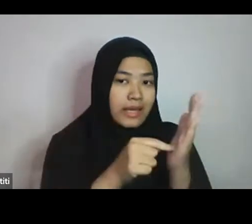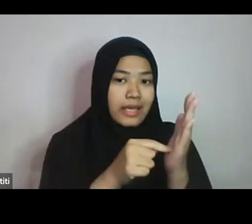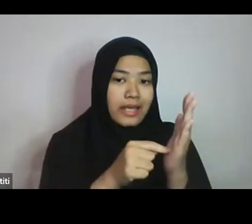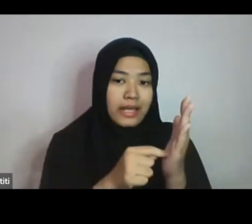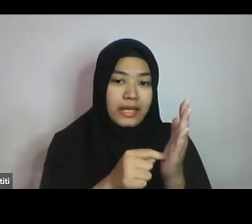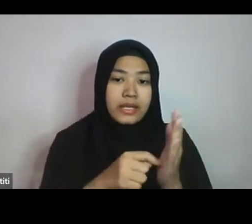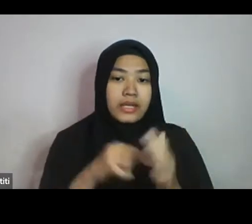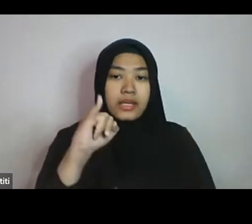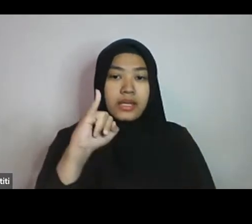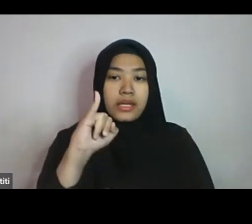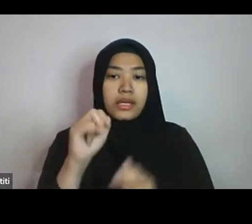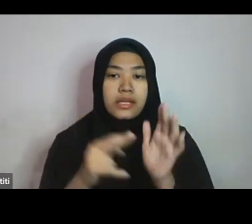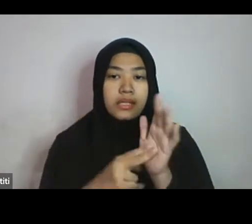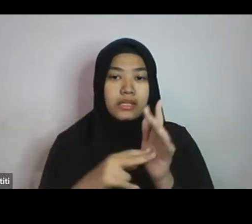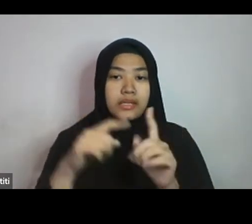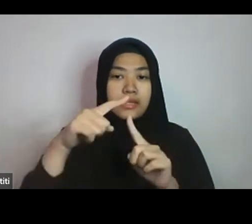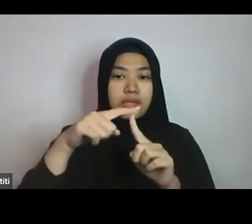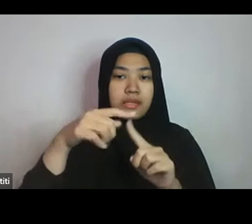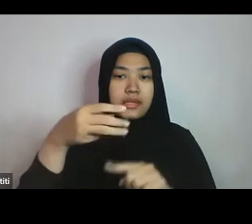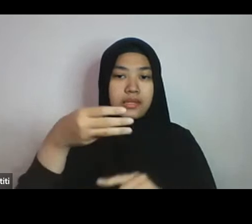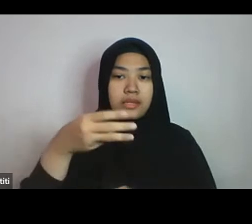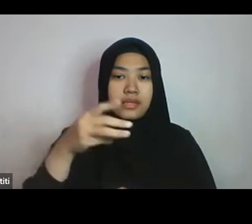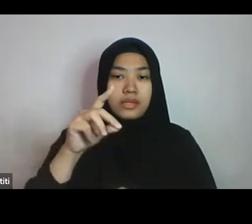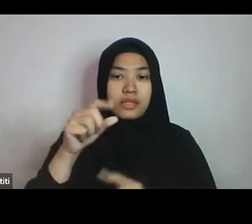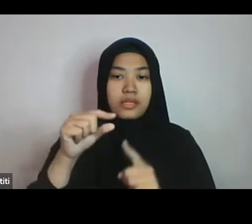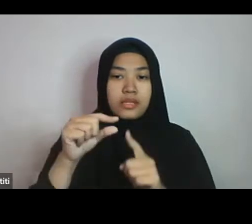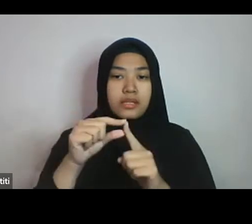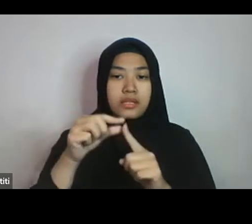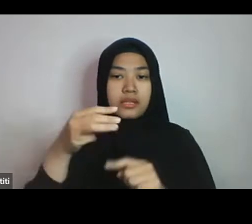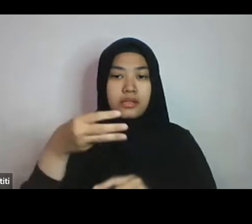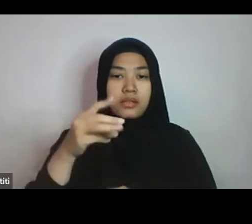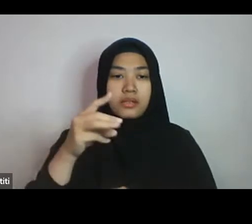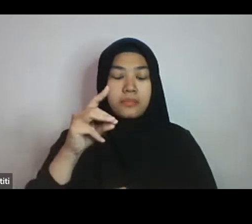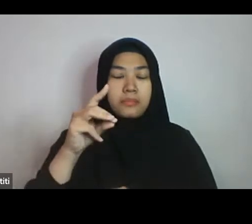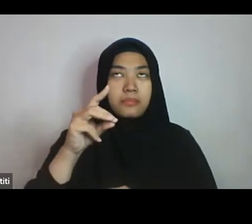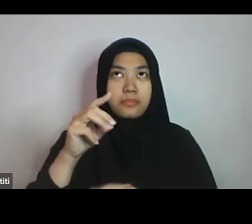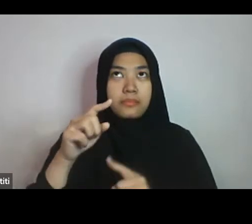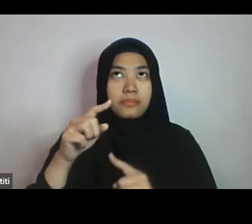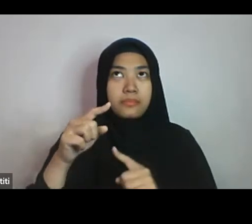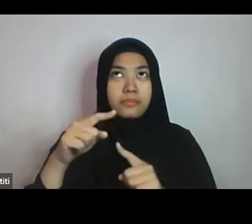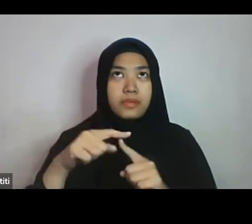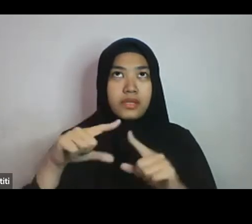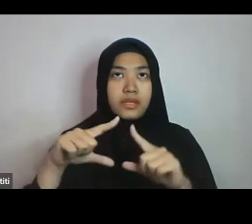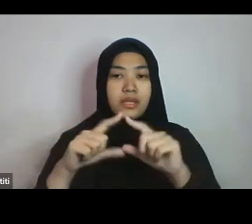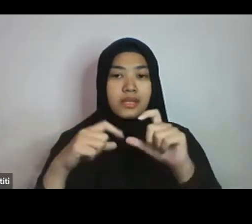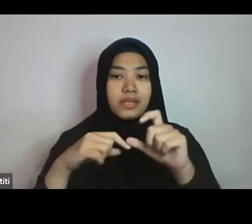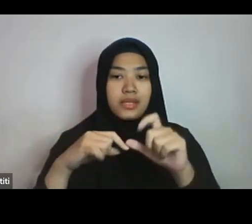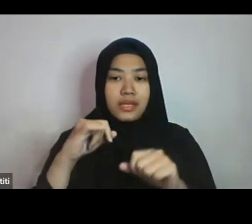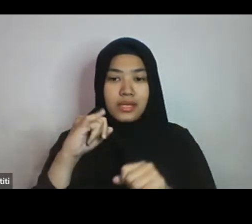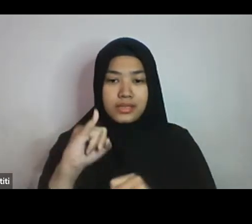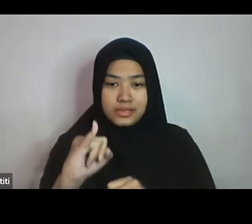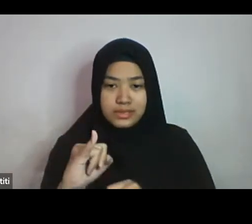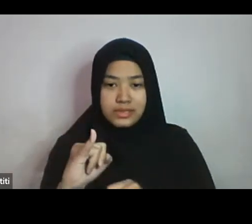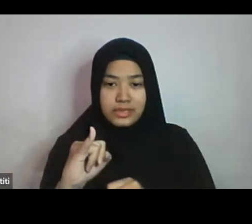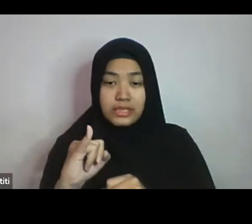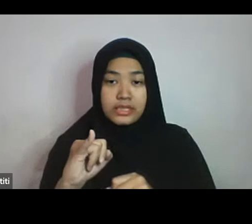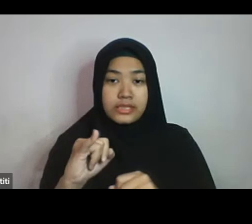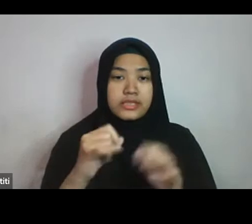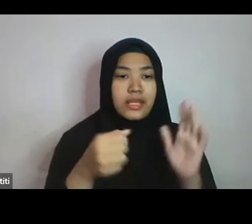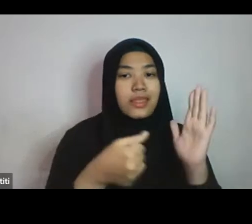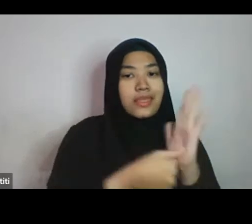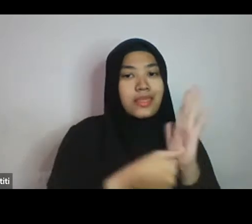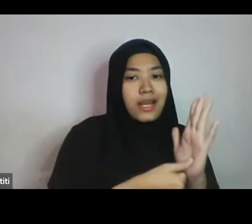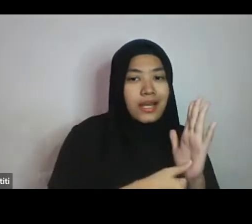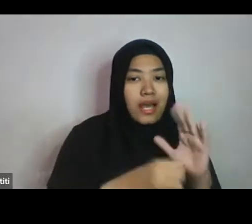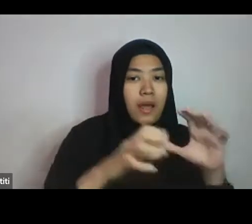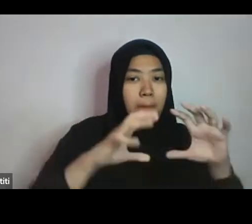bawah layar. Bagian bawah ada lambang bola dunia dan di situ